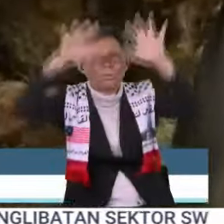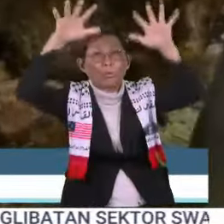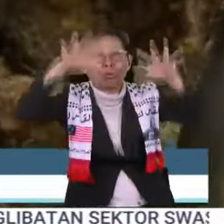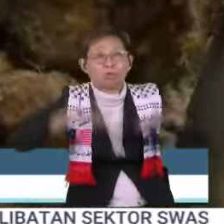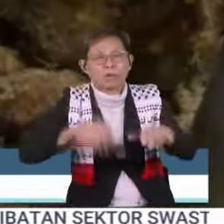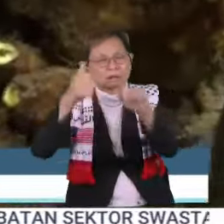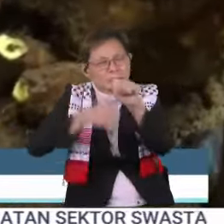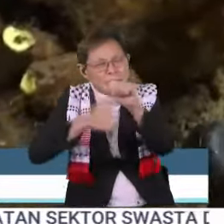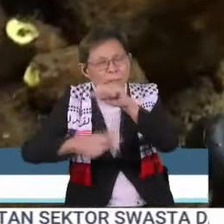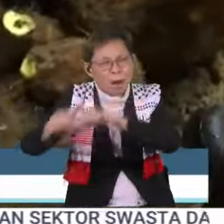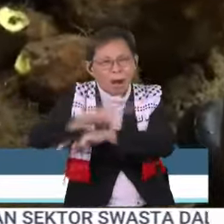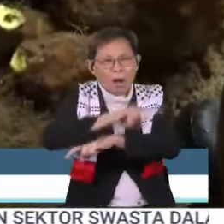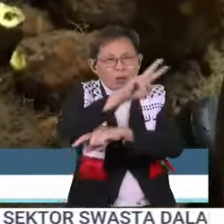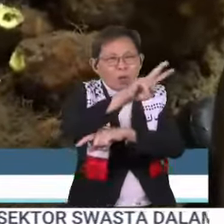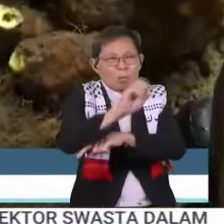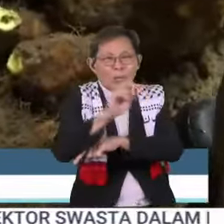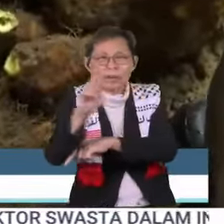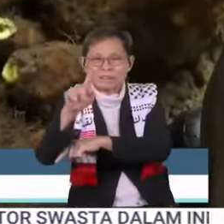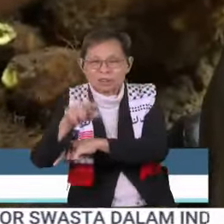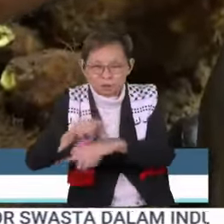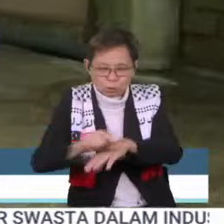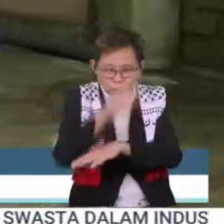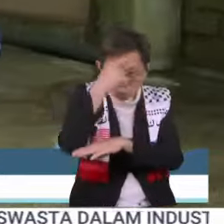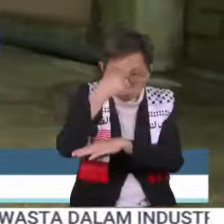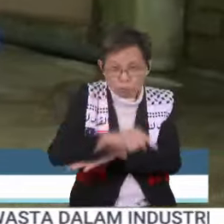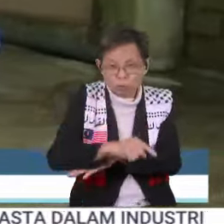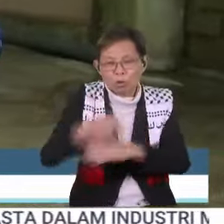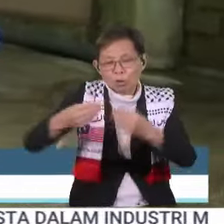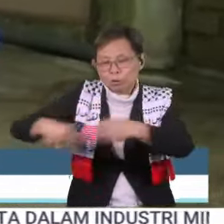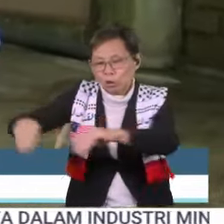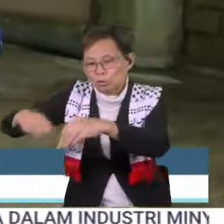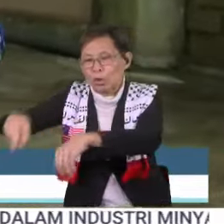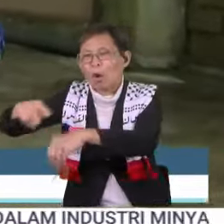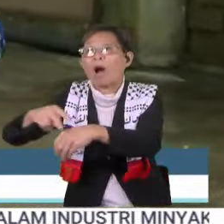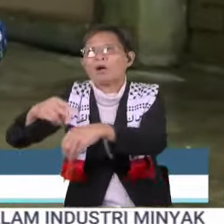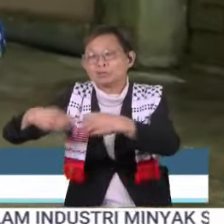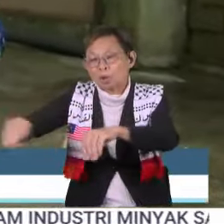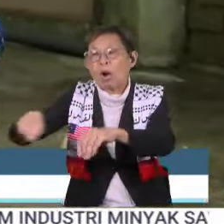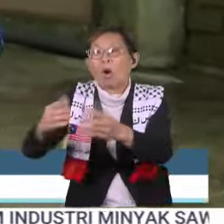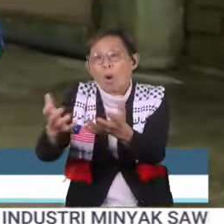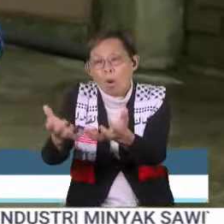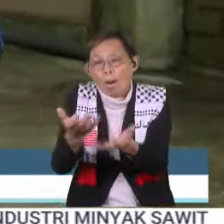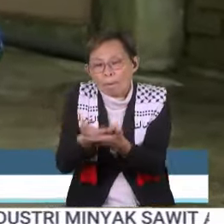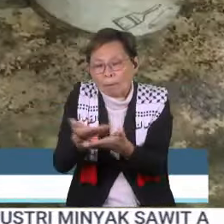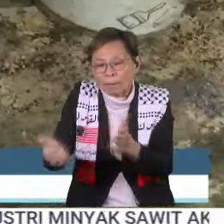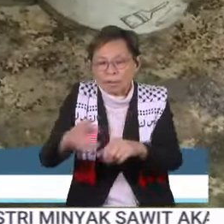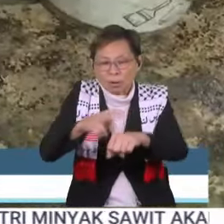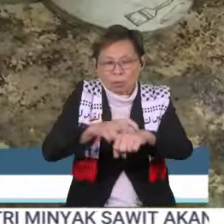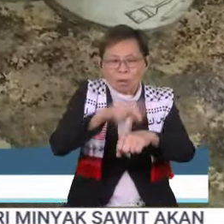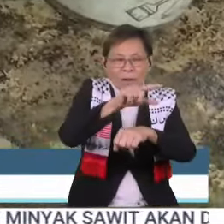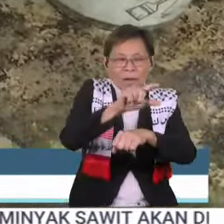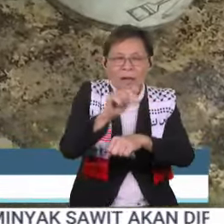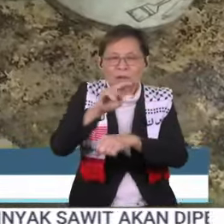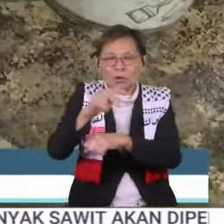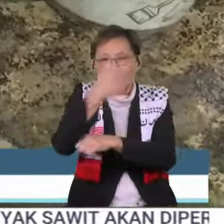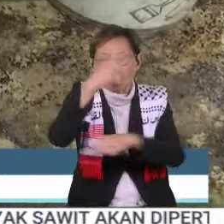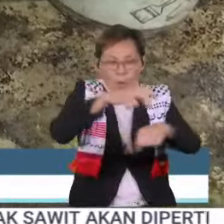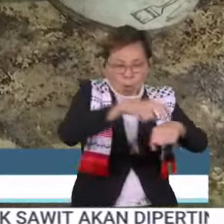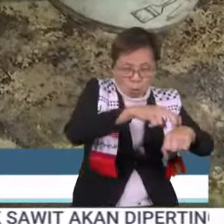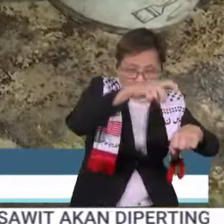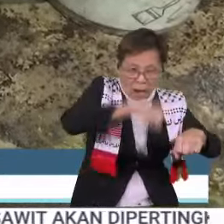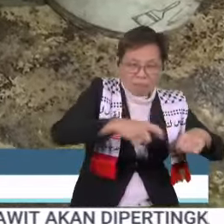Setiap hari kira-kira 20 kg ubi digunakan untuk memenuhi permintaan ubi gadung. Oleh kerana ubi ini mengandungi racun, ia